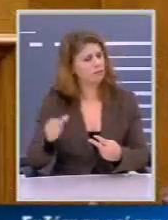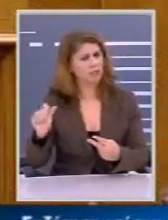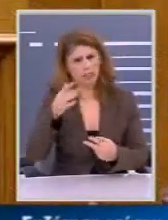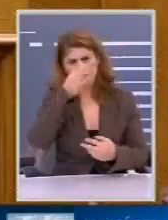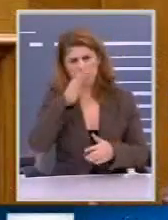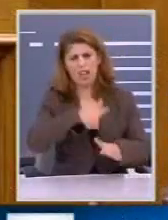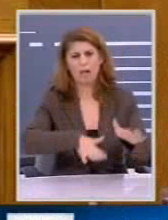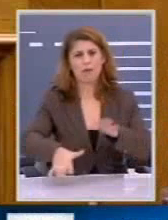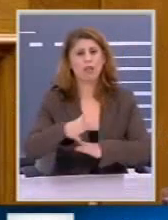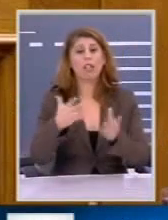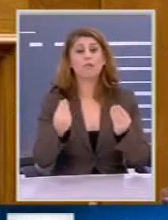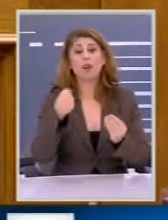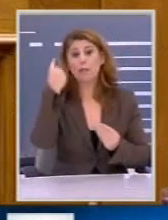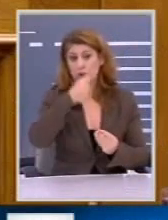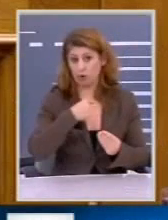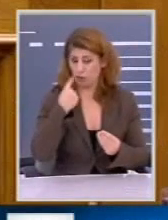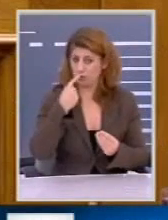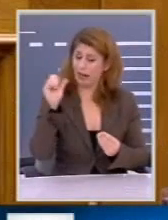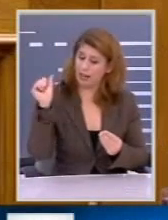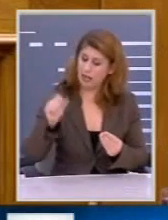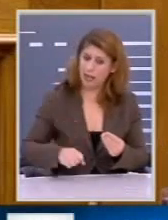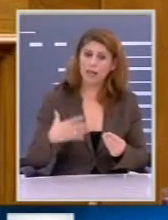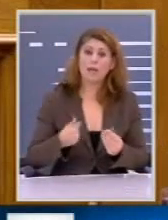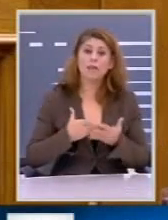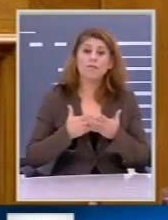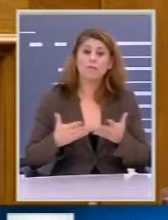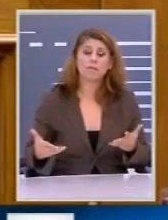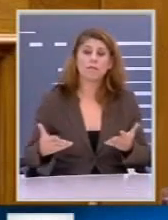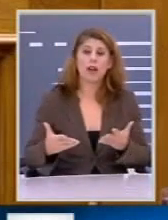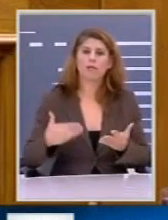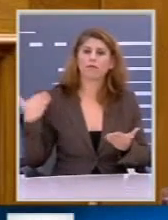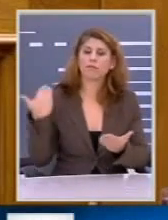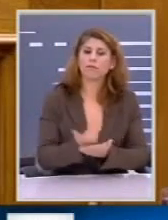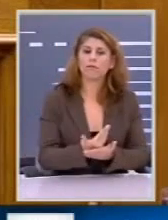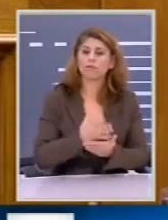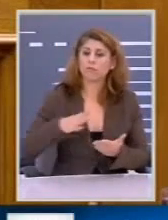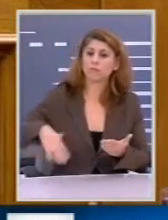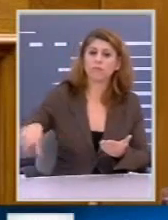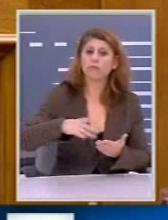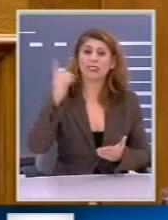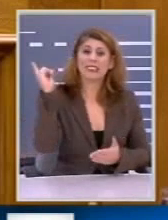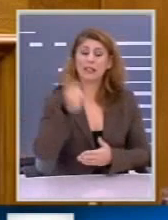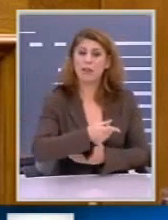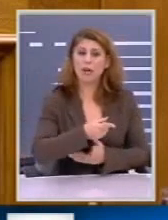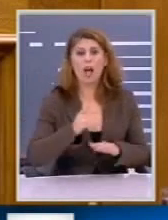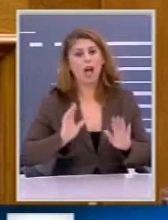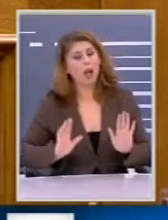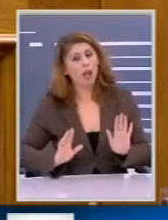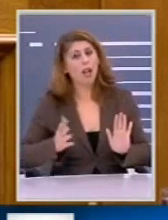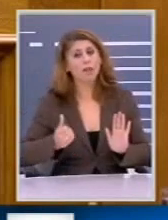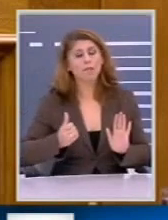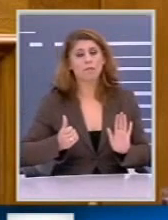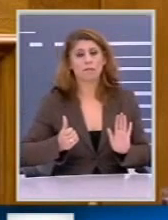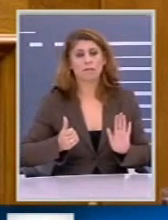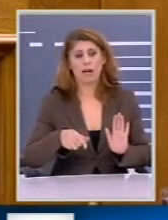διαπλοκή έχει πάρα πολλά πρόσωπα, ότι υπάρχει μια μεγάλη απέτηση του λαού για τιμωρία, όμως υπάρχει ένα